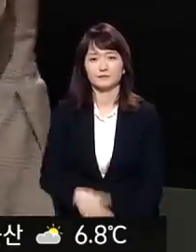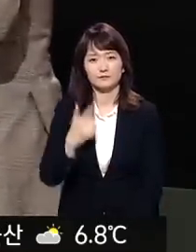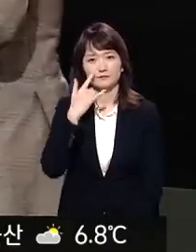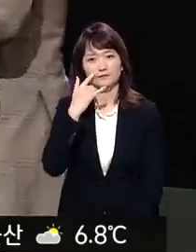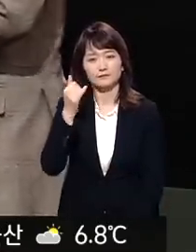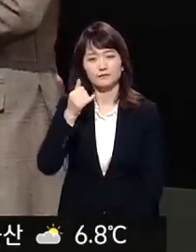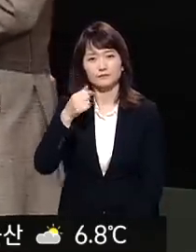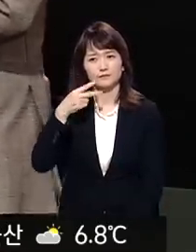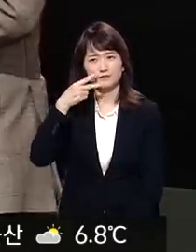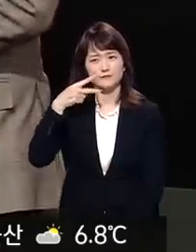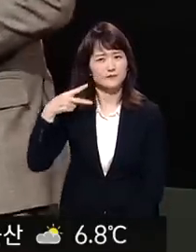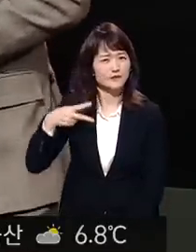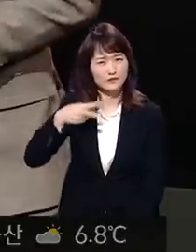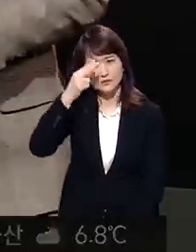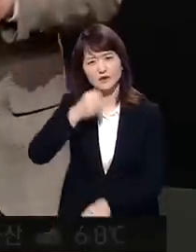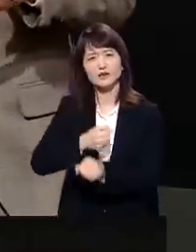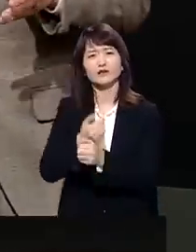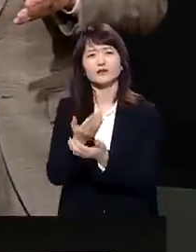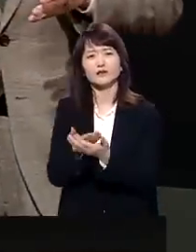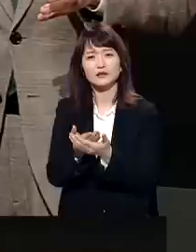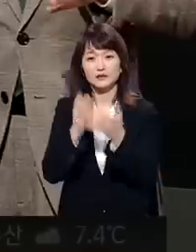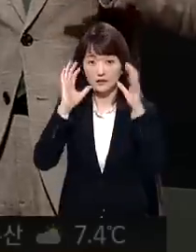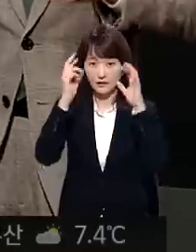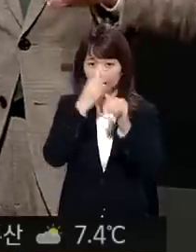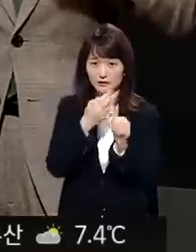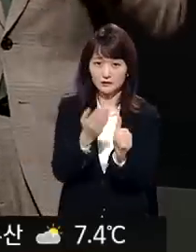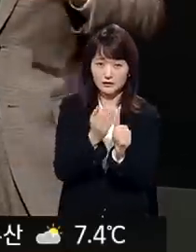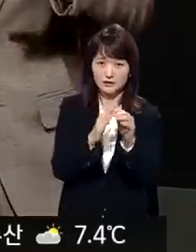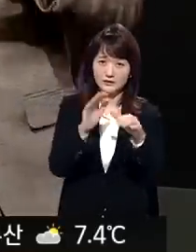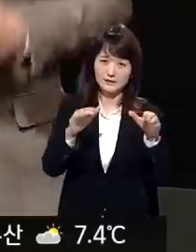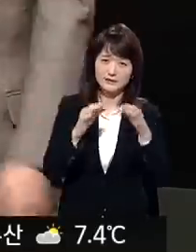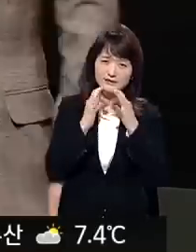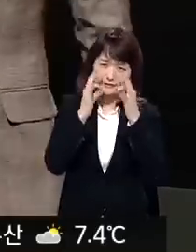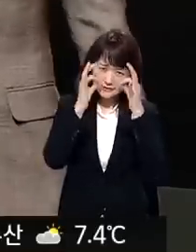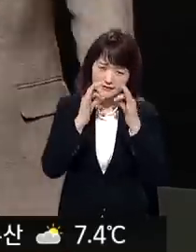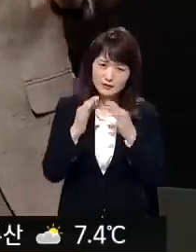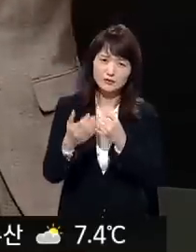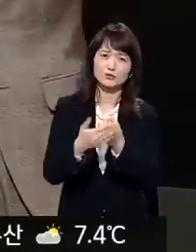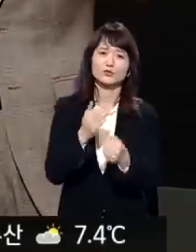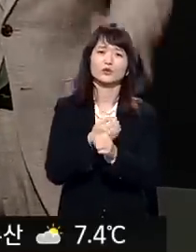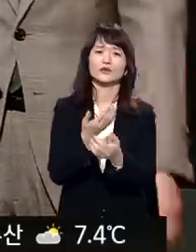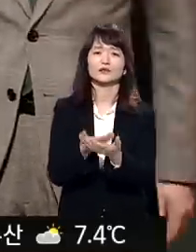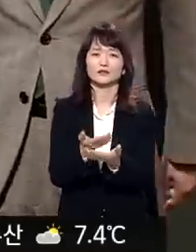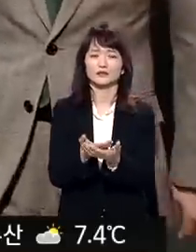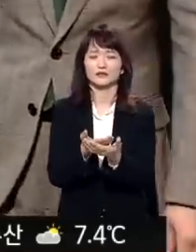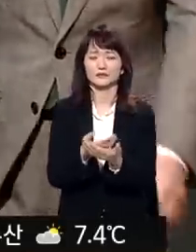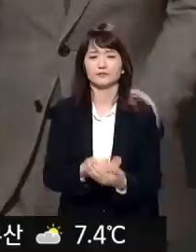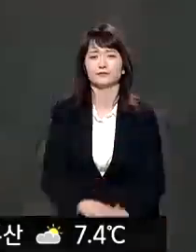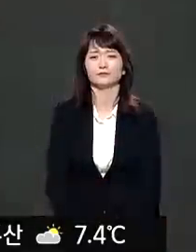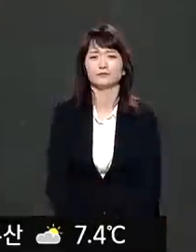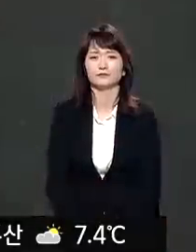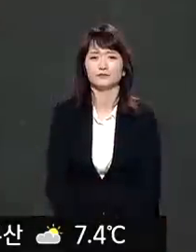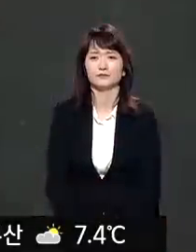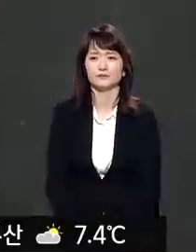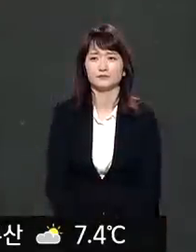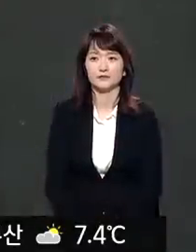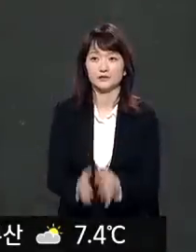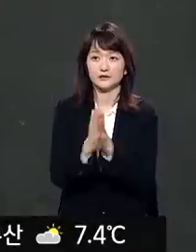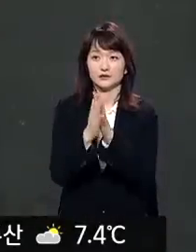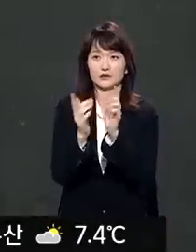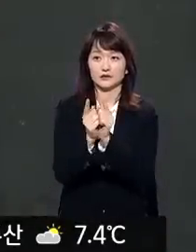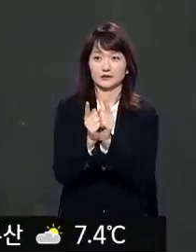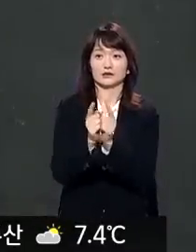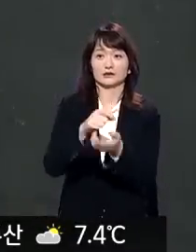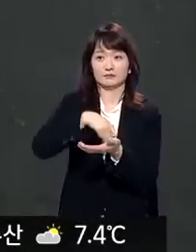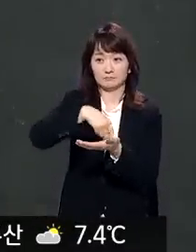부모의 금연 호소문입니다. 자, 아이를 키우는 이웃의 간절한 호소 함께 만나보시죠. 자,